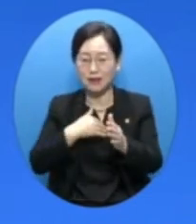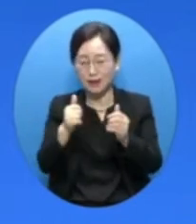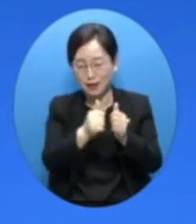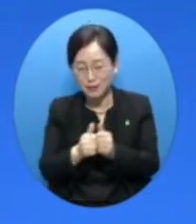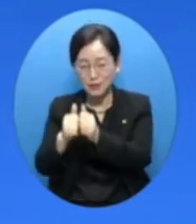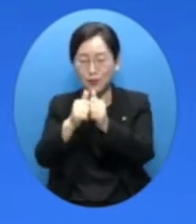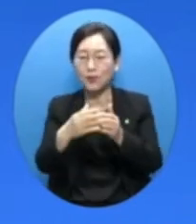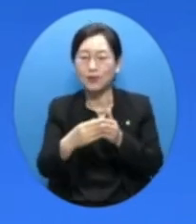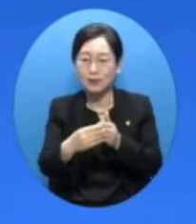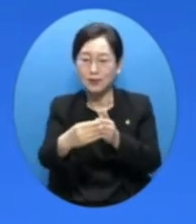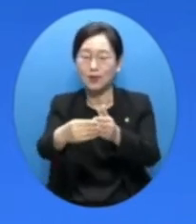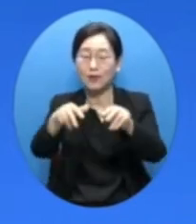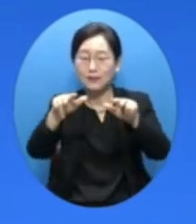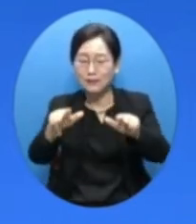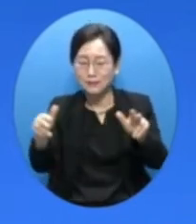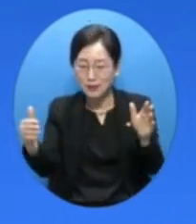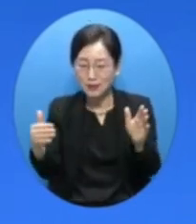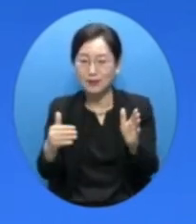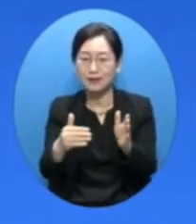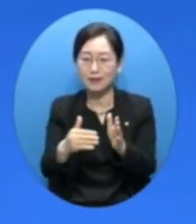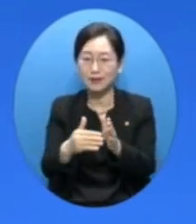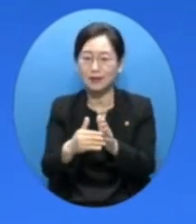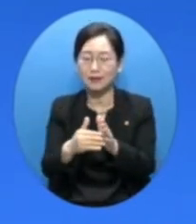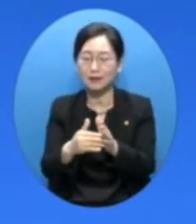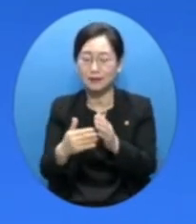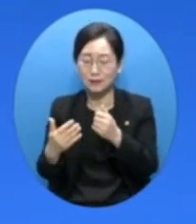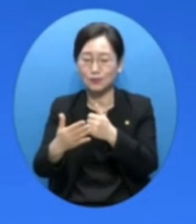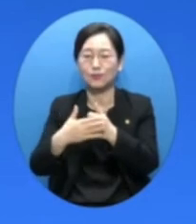하시고 인도하셔서 여기까지 있게 하셨다.